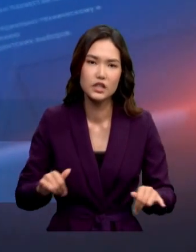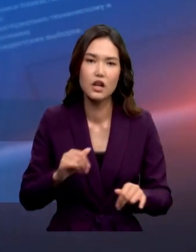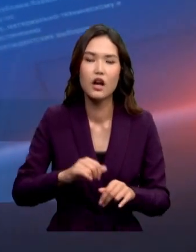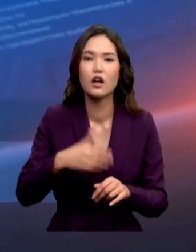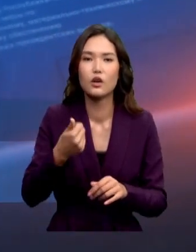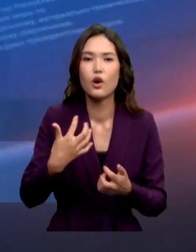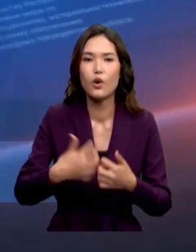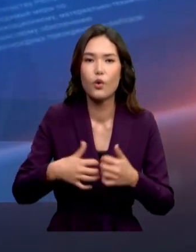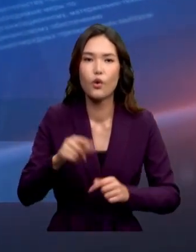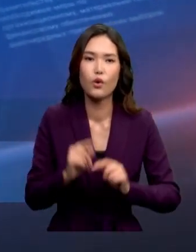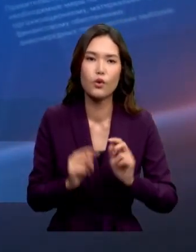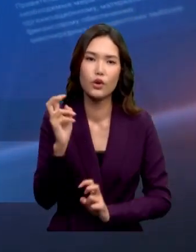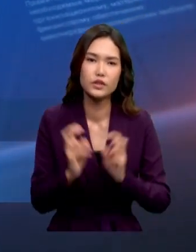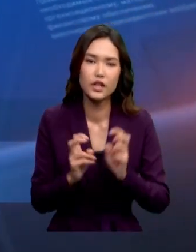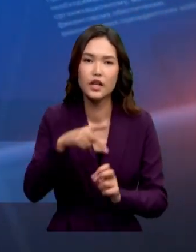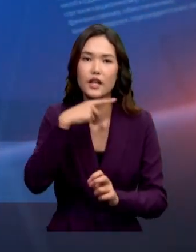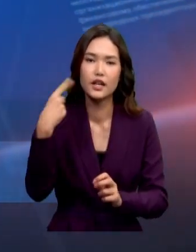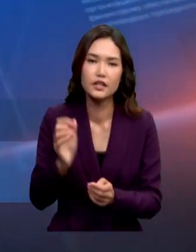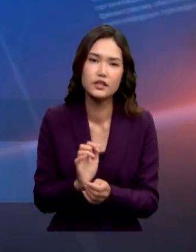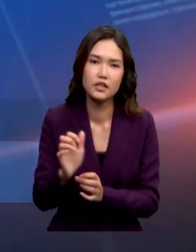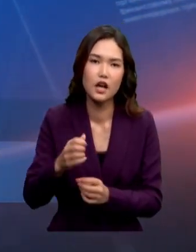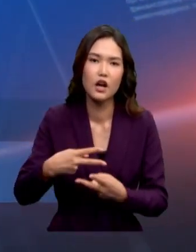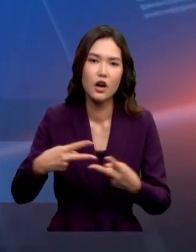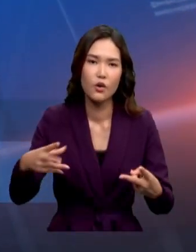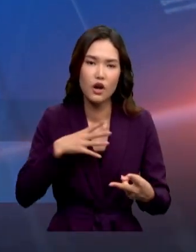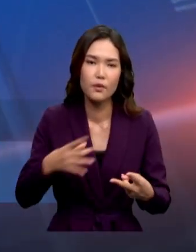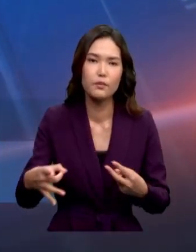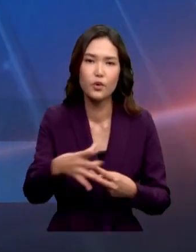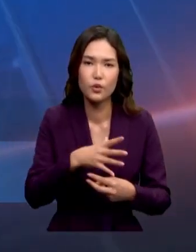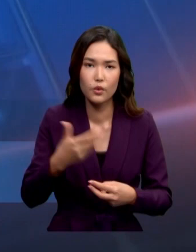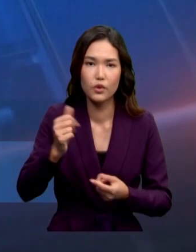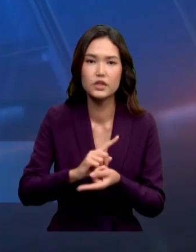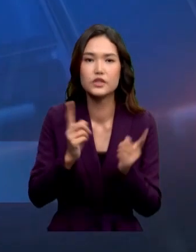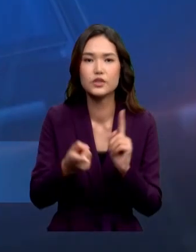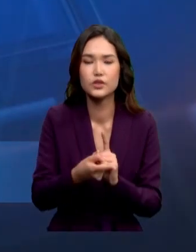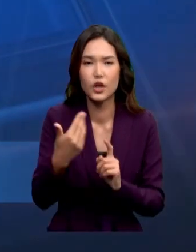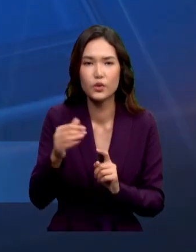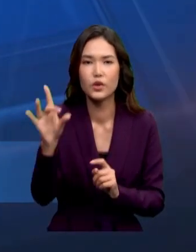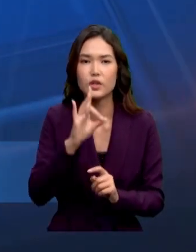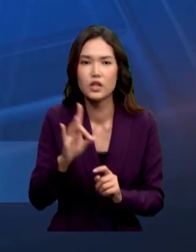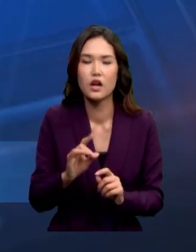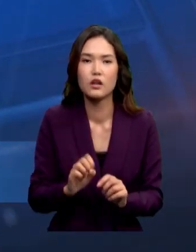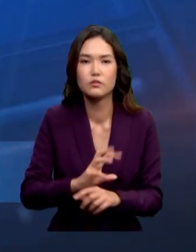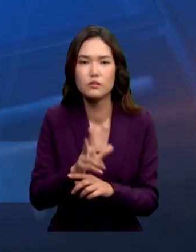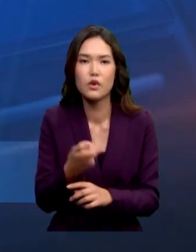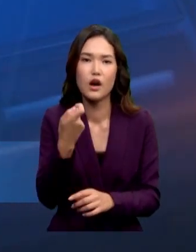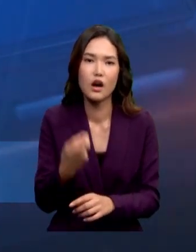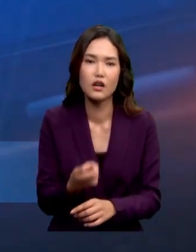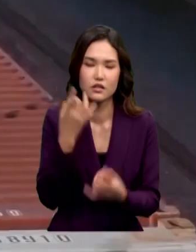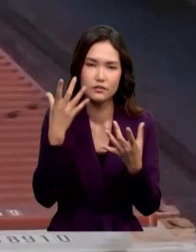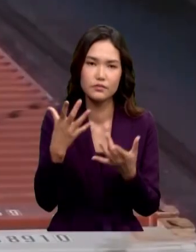Қазір отандық азық-түлік нарығы Ресейге тәуелді. Рубль құнсызданып жатыр, сәйкесінше осы елден келетін тауарлардың да арзандайтыны